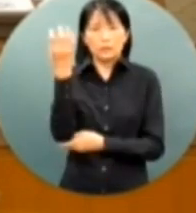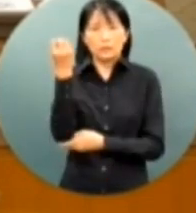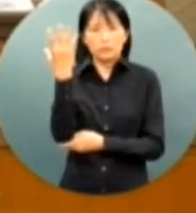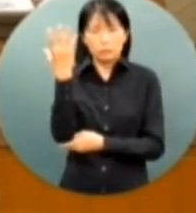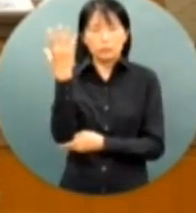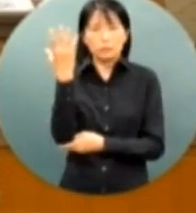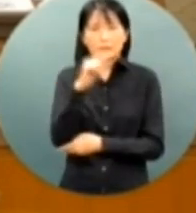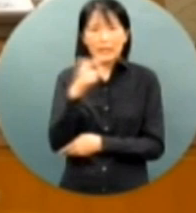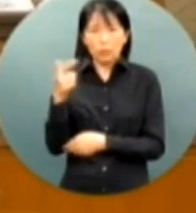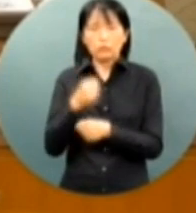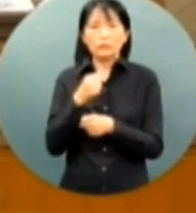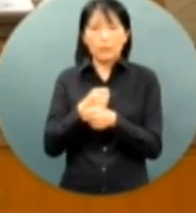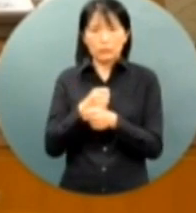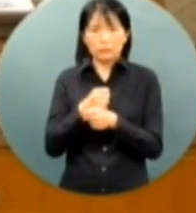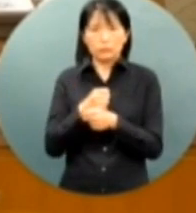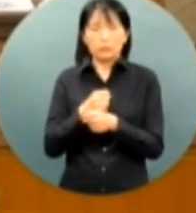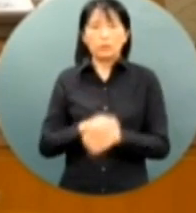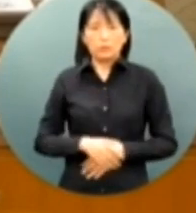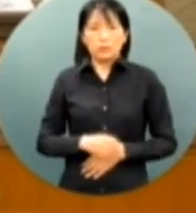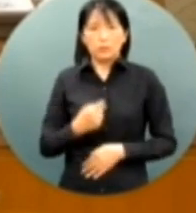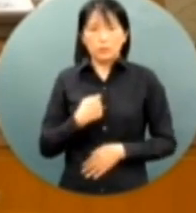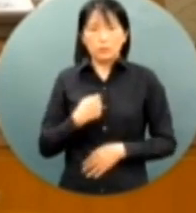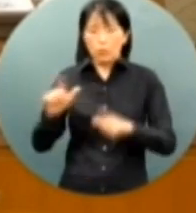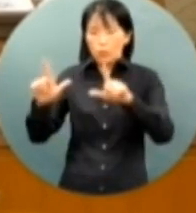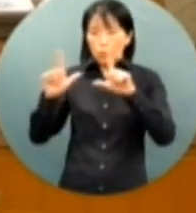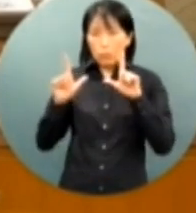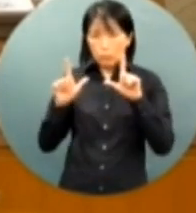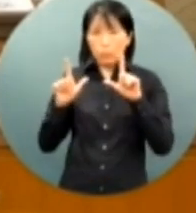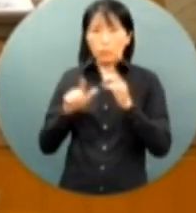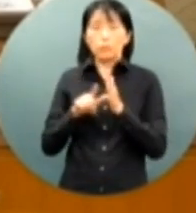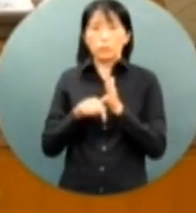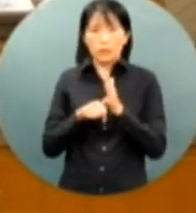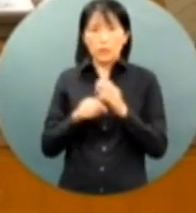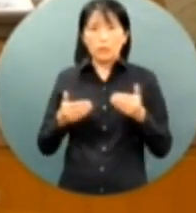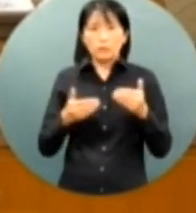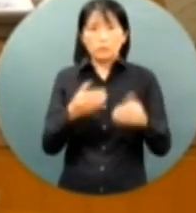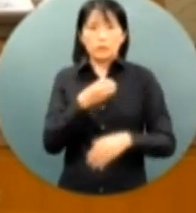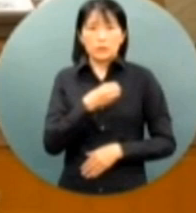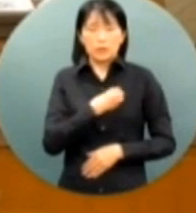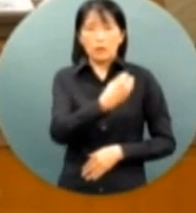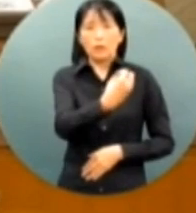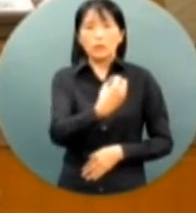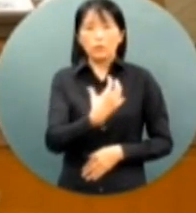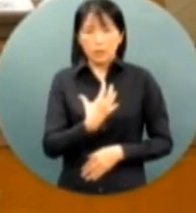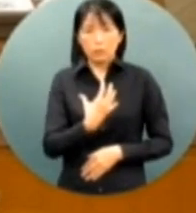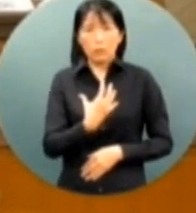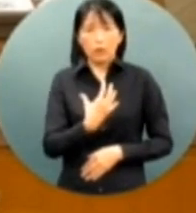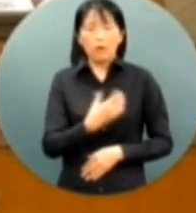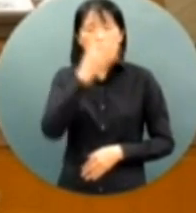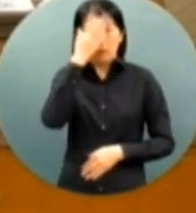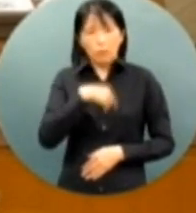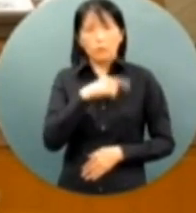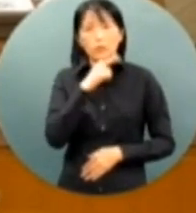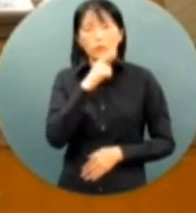いたしております。私も報告を受けたときに、推進の方々がおっしゃることは正直なるほど